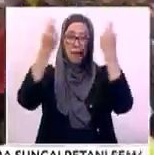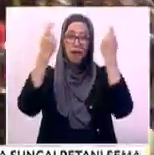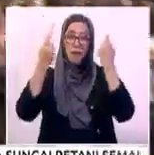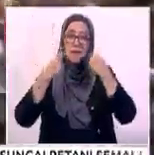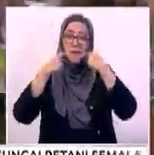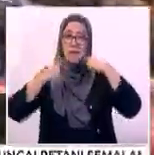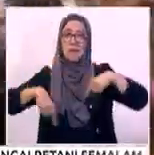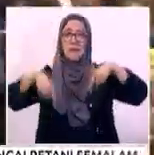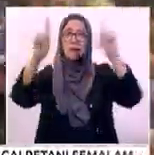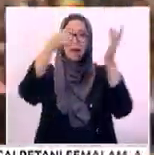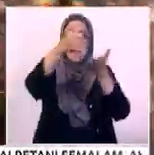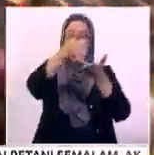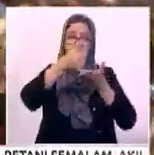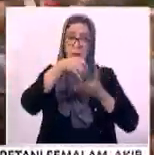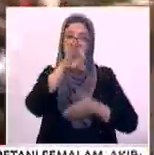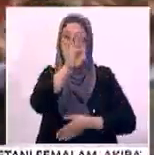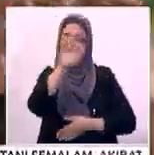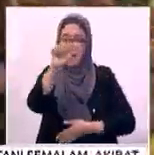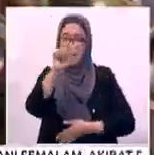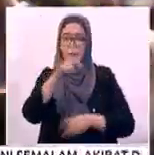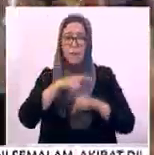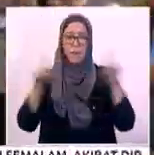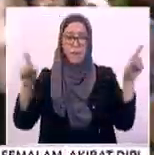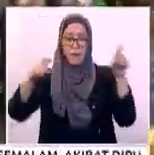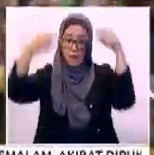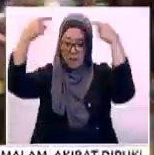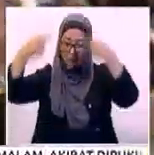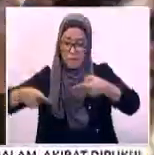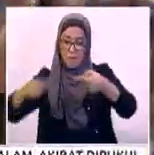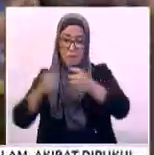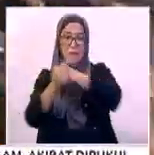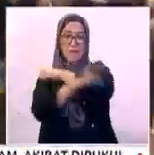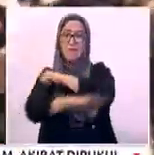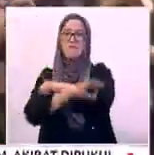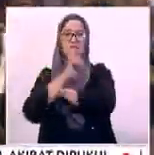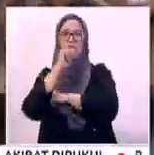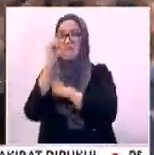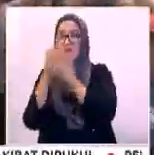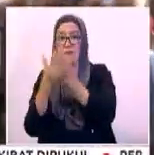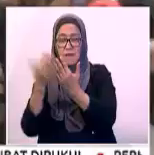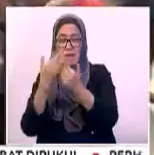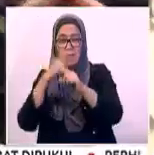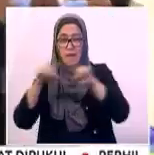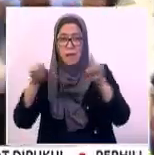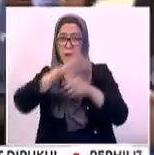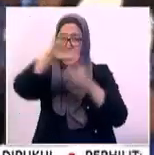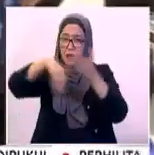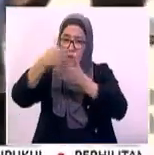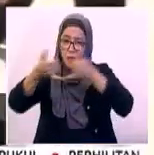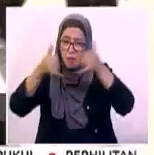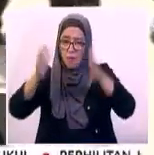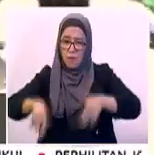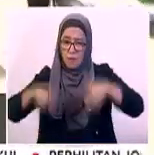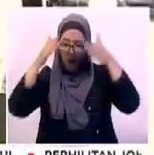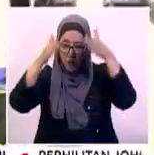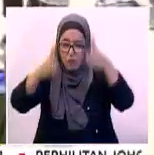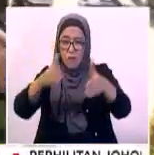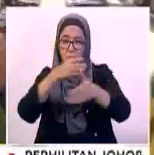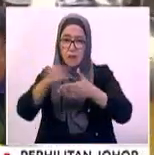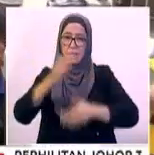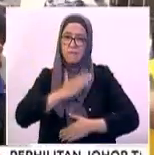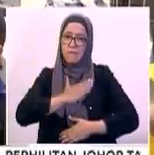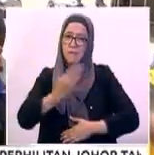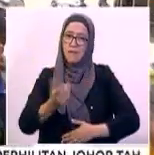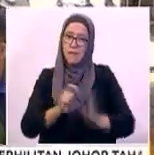dengan Negeri Sembilan pada Sabtu ini bukanlah satu tugas mudah. Sebaliknya, kesemua pemain perlu fokus dan mempunyai komitmen yang tinggi bagi